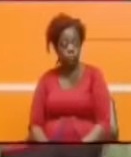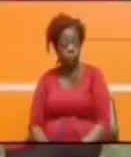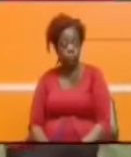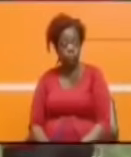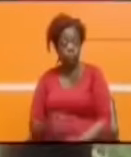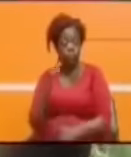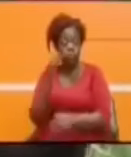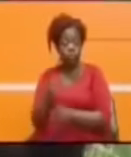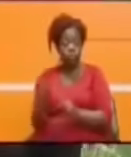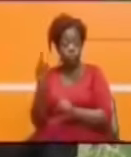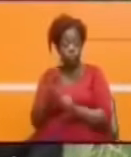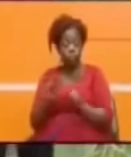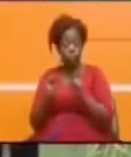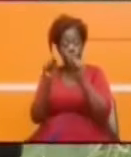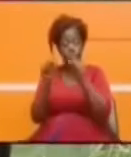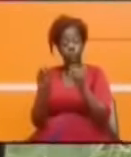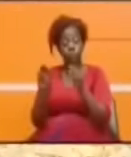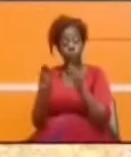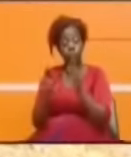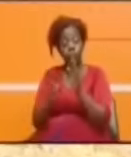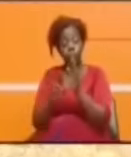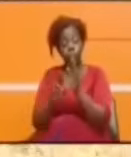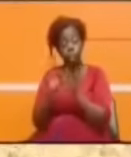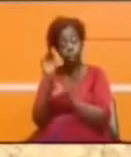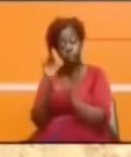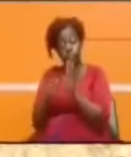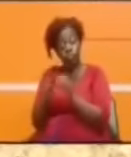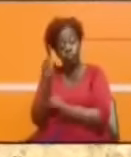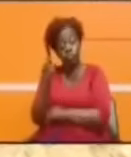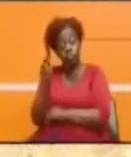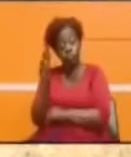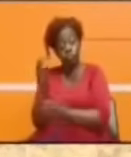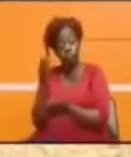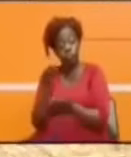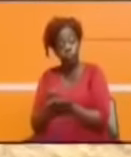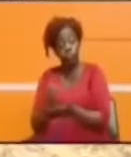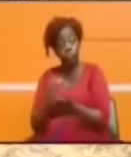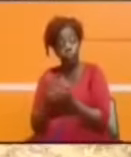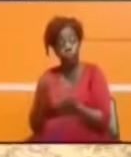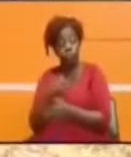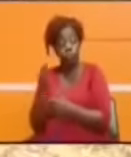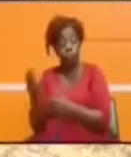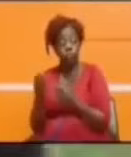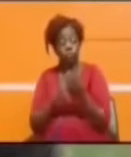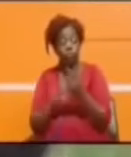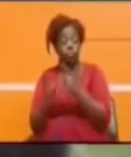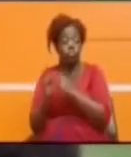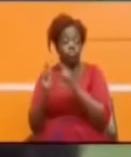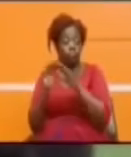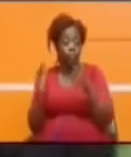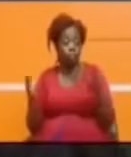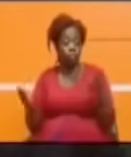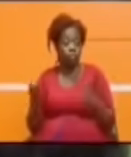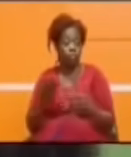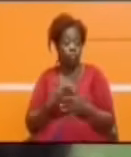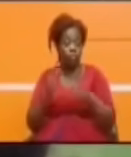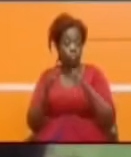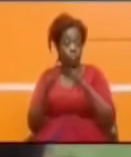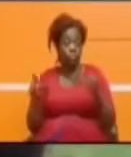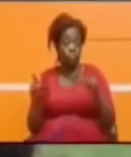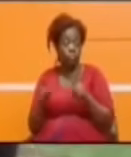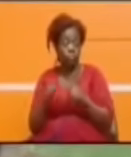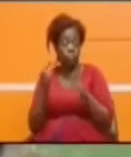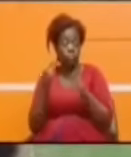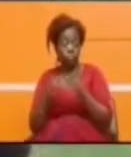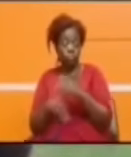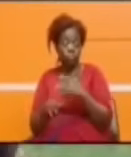Kino kiddidde abatuuze okuddukira mu ofiisi ya Ssaabaminisita nga basaba abayambe ku mugagga eyaleese abakuumi ku ttaka kwe balina ebibanja nga kigambibwa